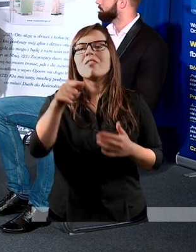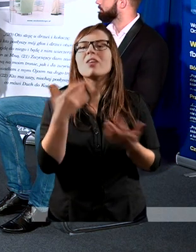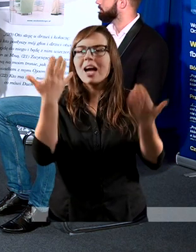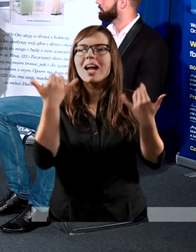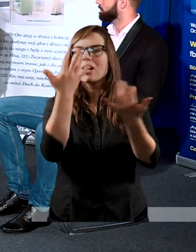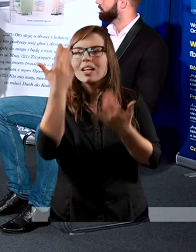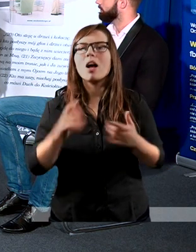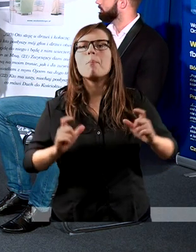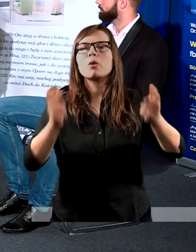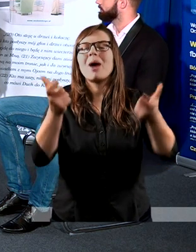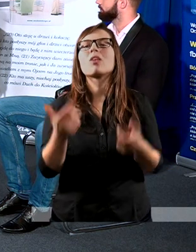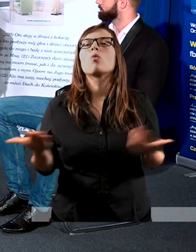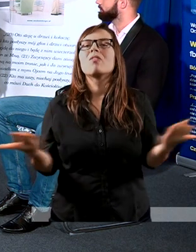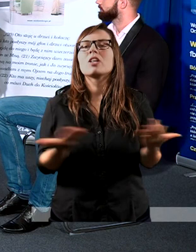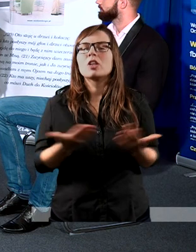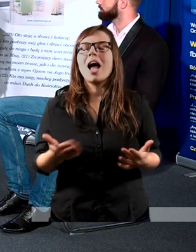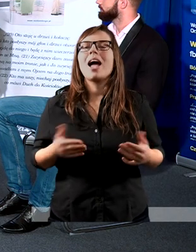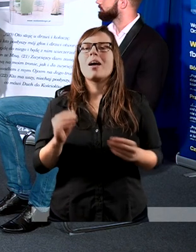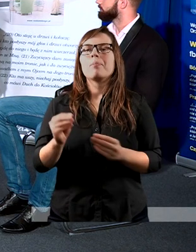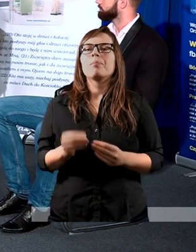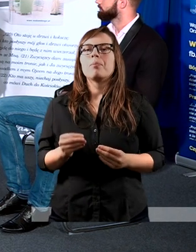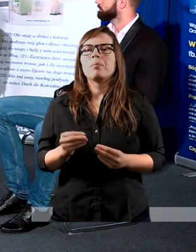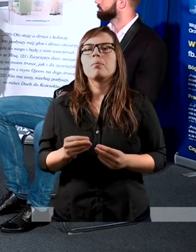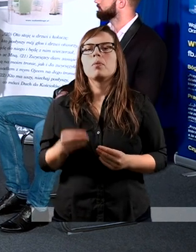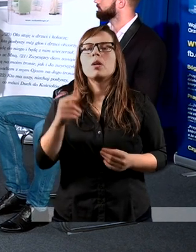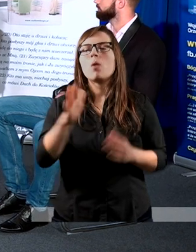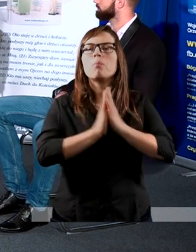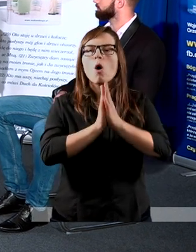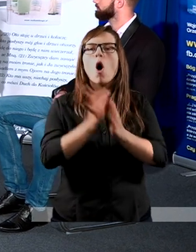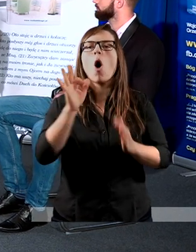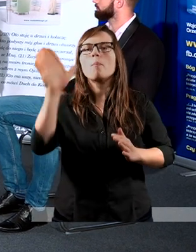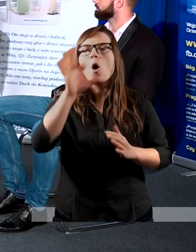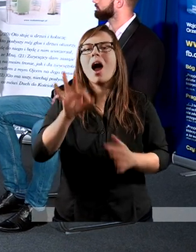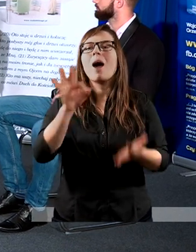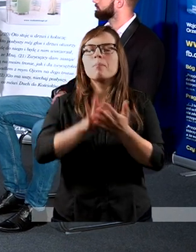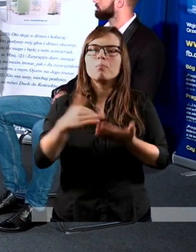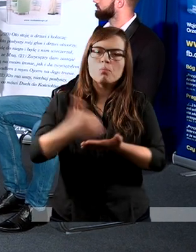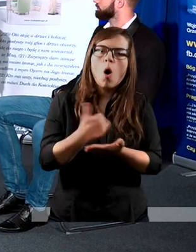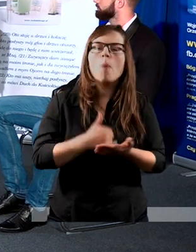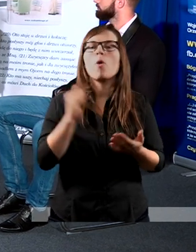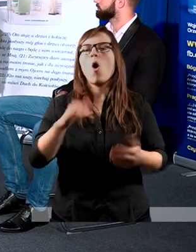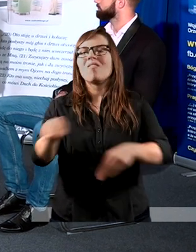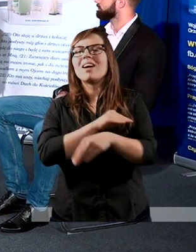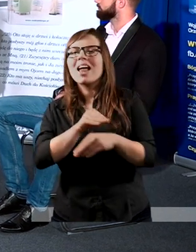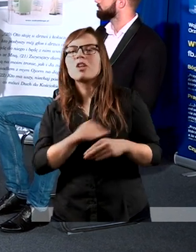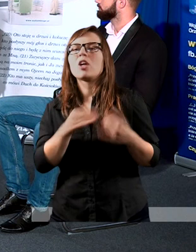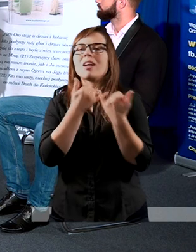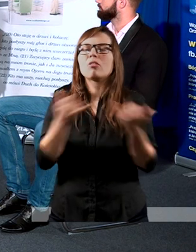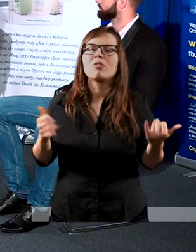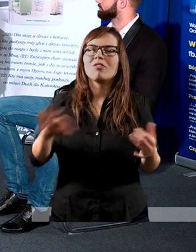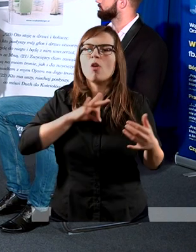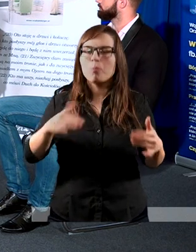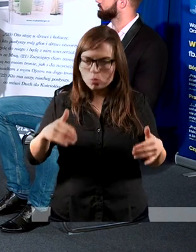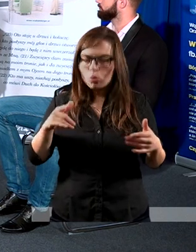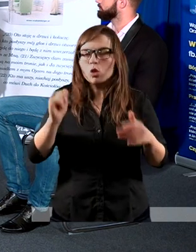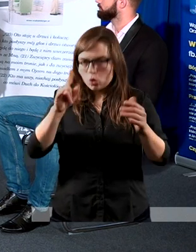takich przypadków, gdzie mocno prosiłem o Boga o pomoc, o wyleczenie, stosowałem różnego rodzaju